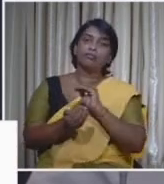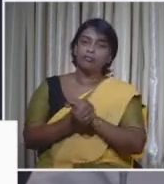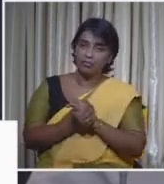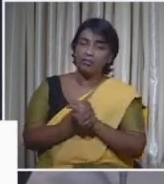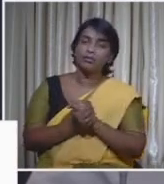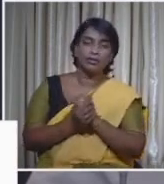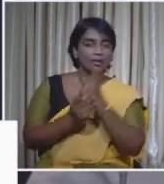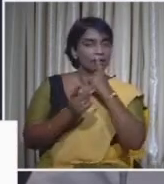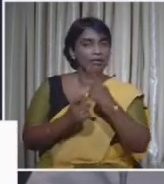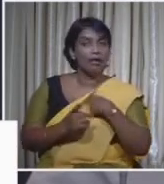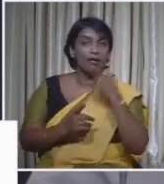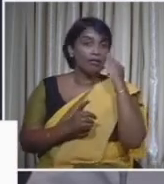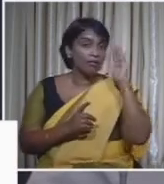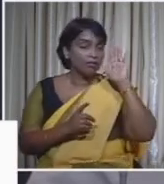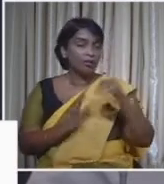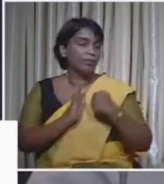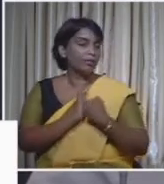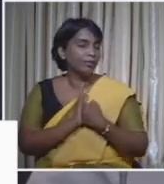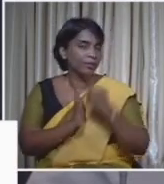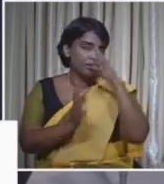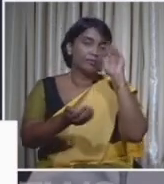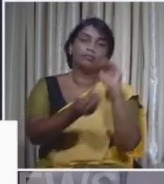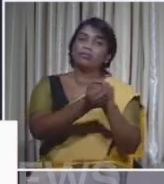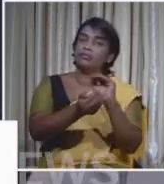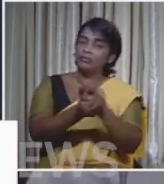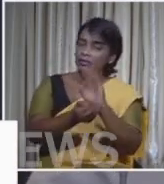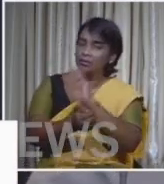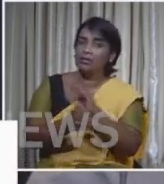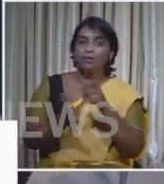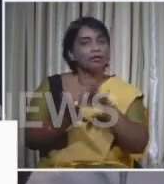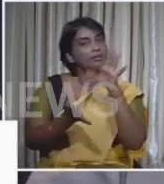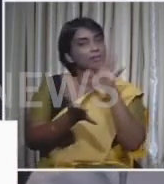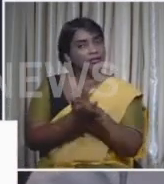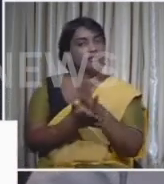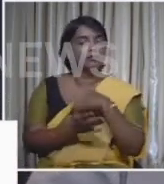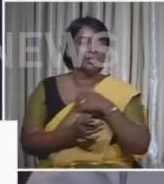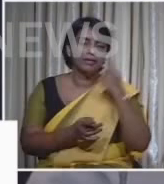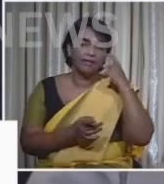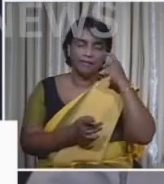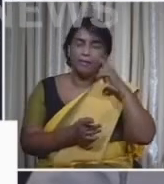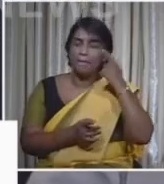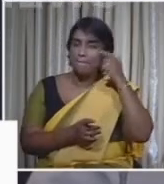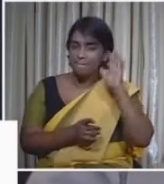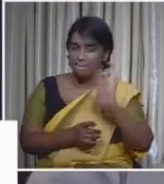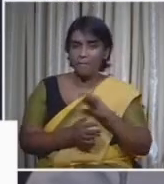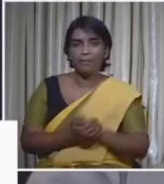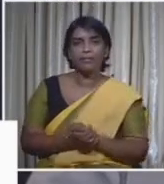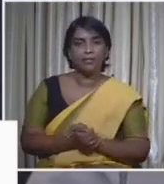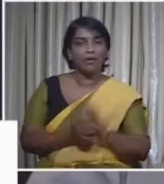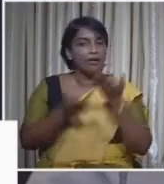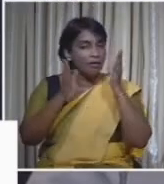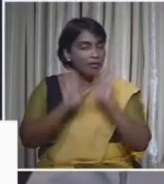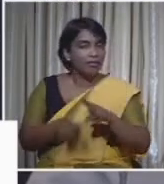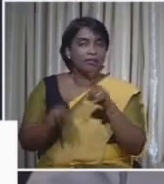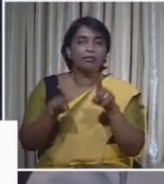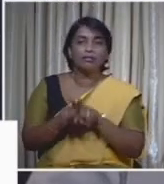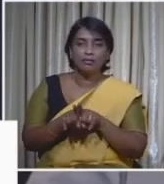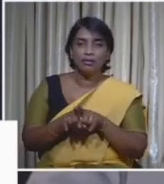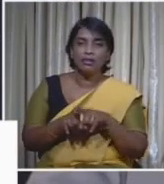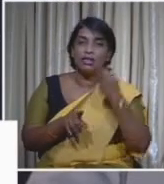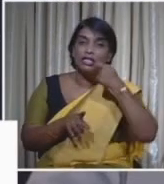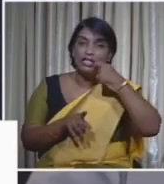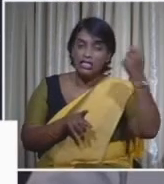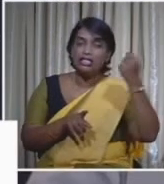ලෙසත් කාන්තාවන්ගේ ගෞරවය සුරක්ෂිත කරන තීරණයක් ගනු ඇතැයි මම බලාපොරොත්තු වෙනවා. අවසාන වශයෙන් ජර්මන්